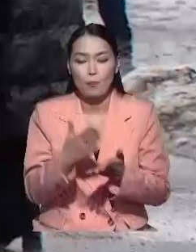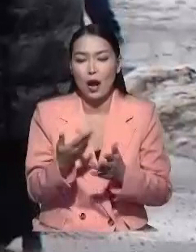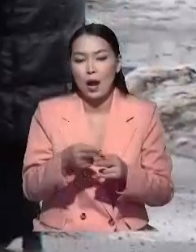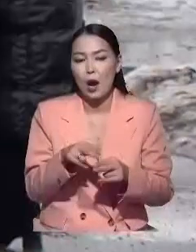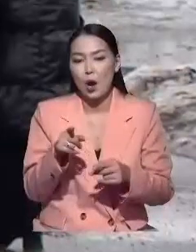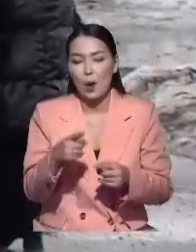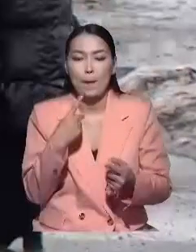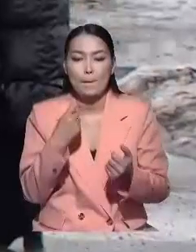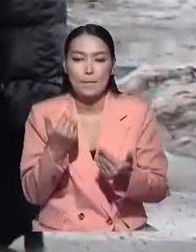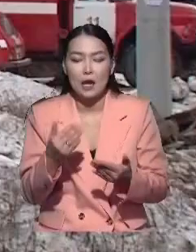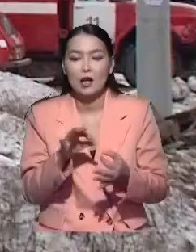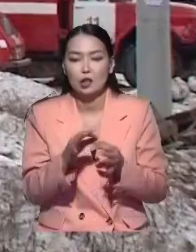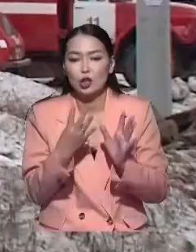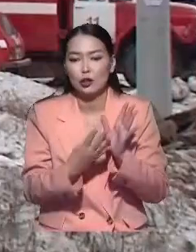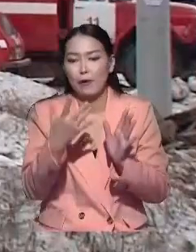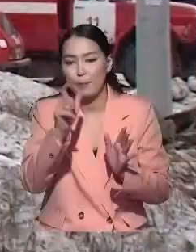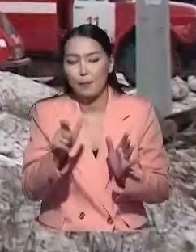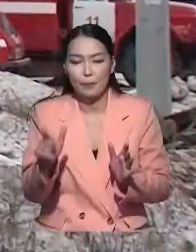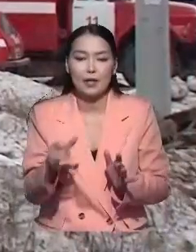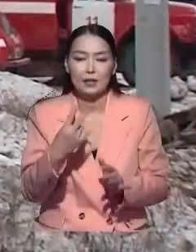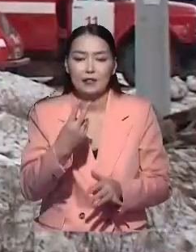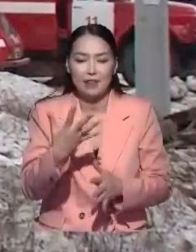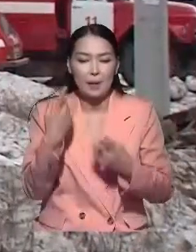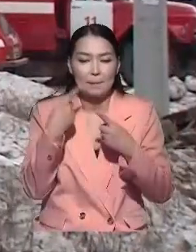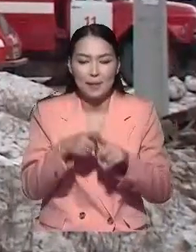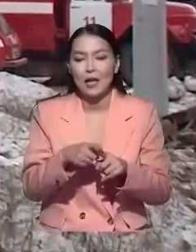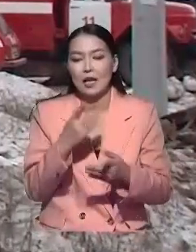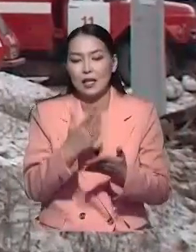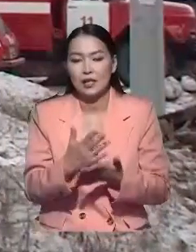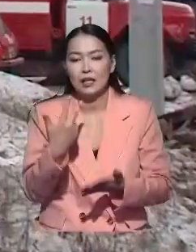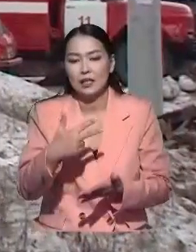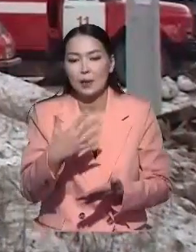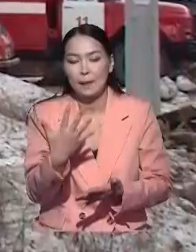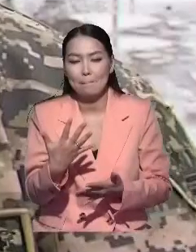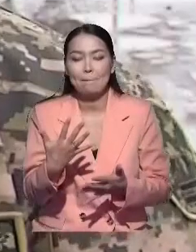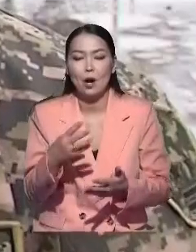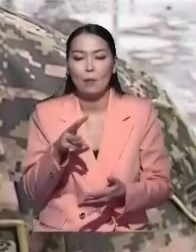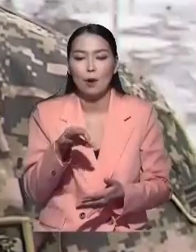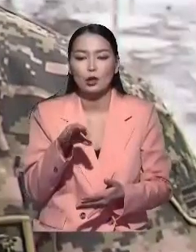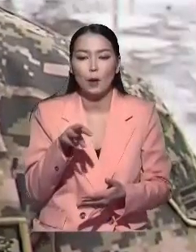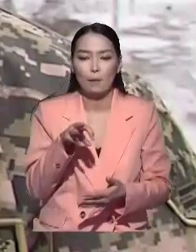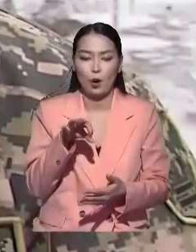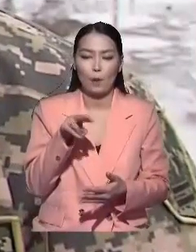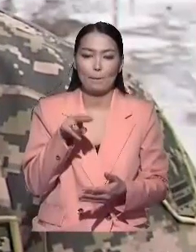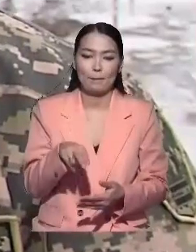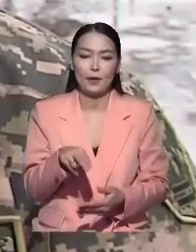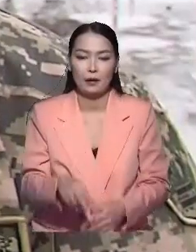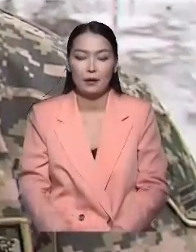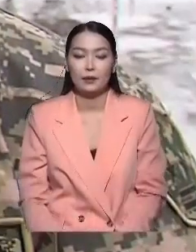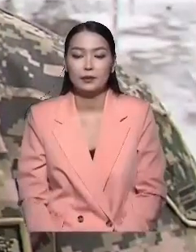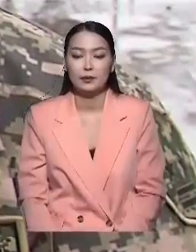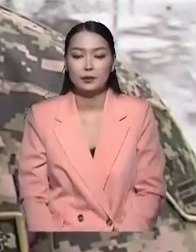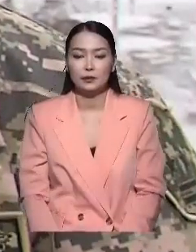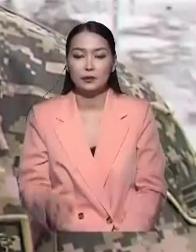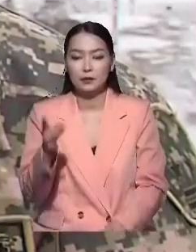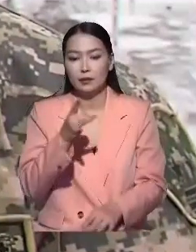селу задействовано 95 человек, 25 единиц техники и 35 мотопомп. На территории Целиноградского района составляет